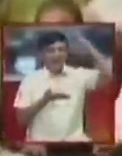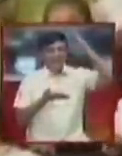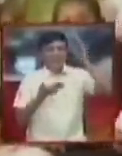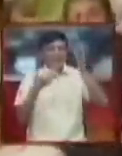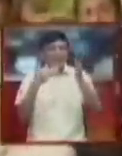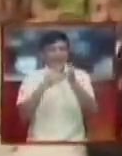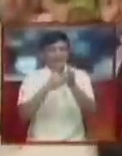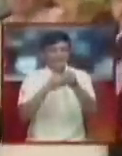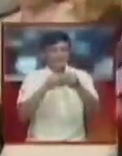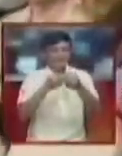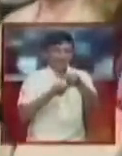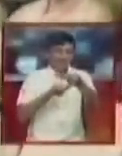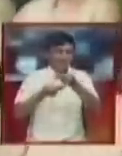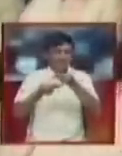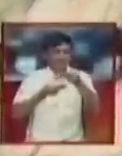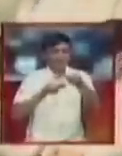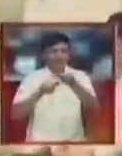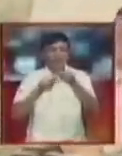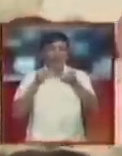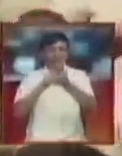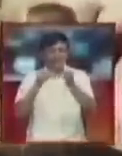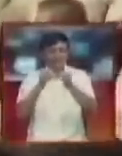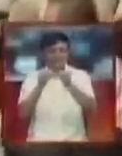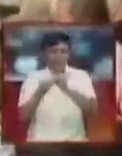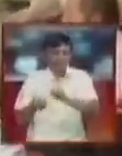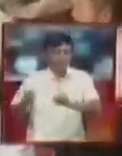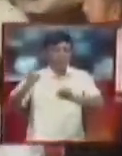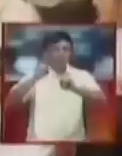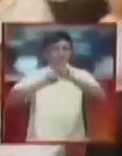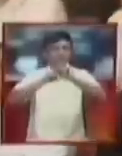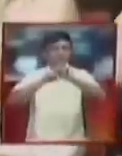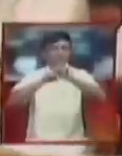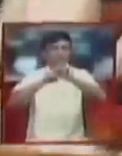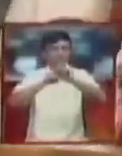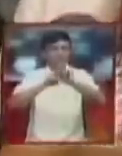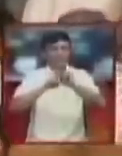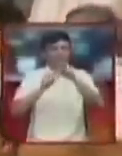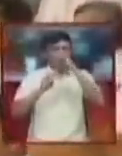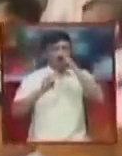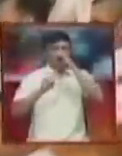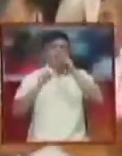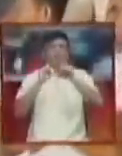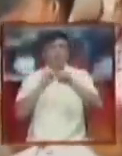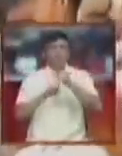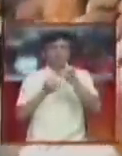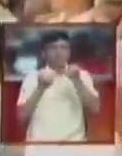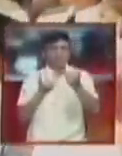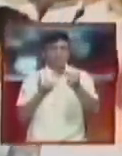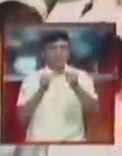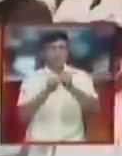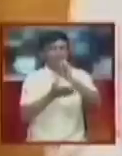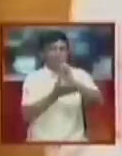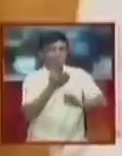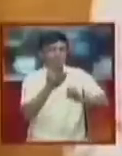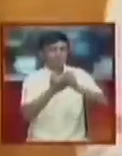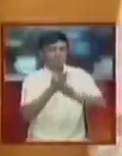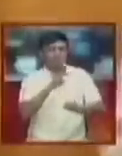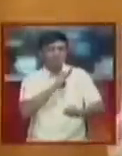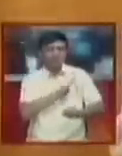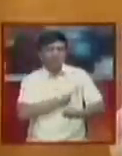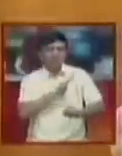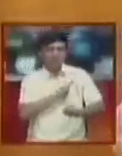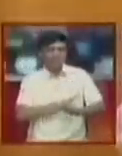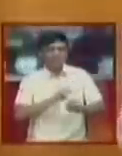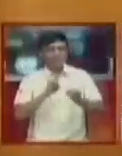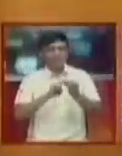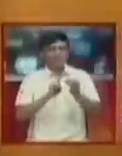ang negosasyon, nagmahal palalo. Sa kabila nito, binawasan ang benepiso. Ang 19 na